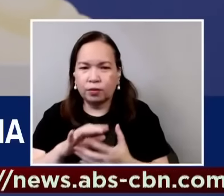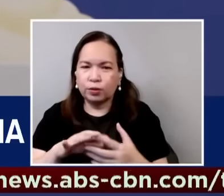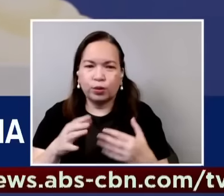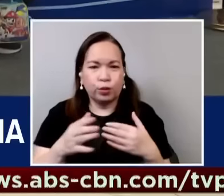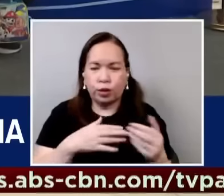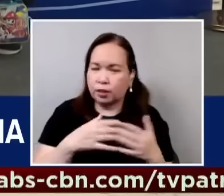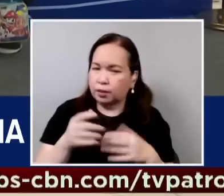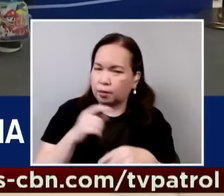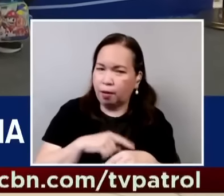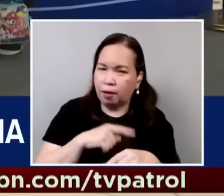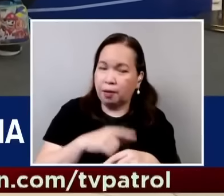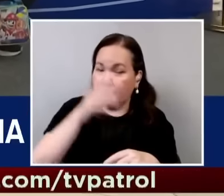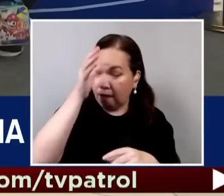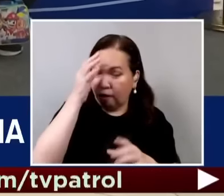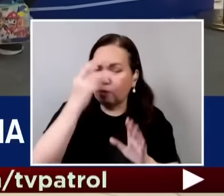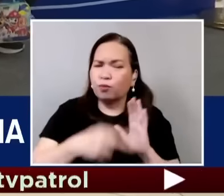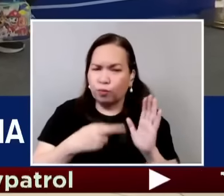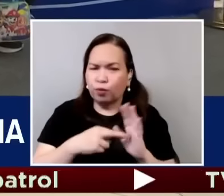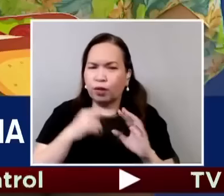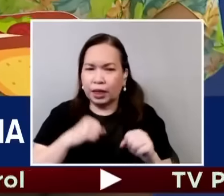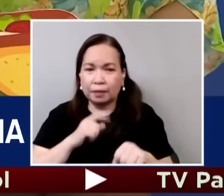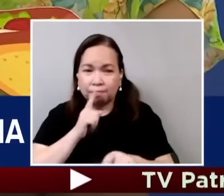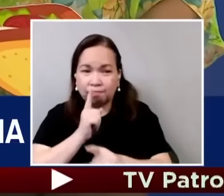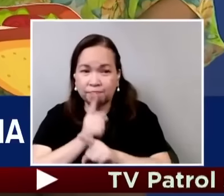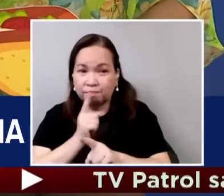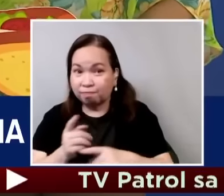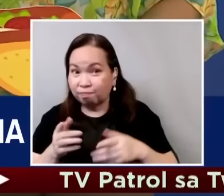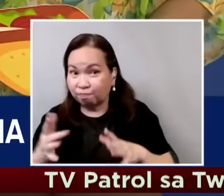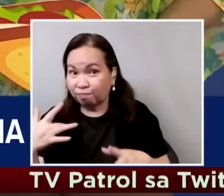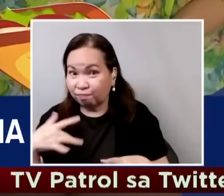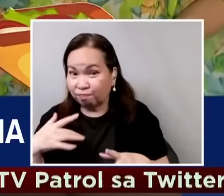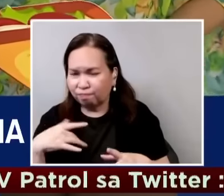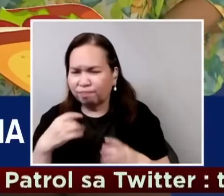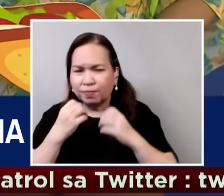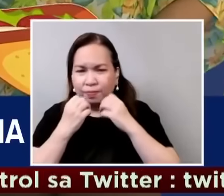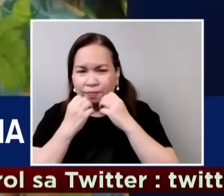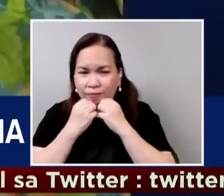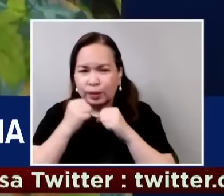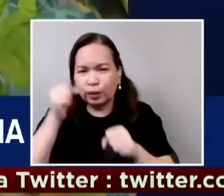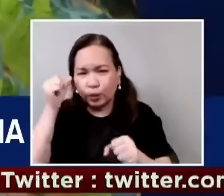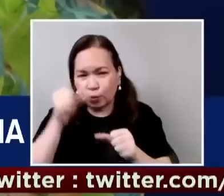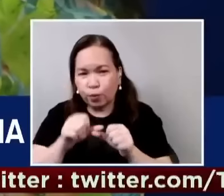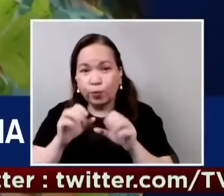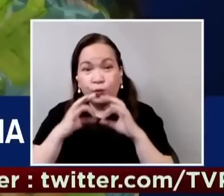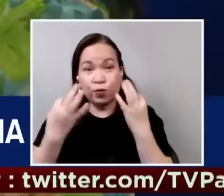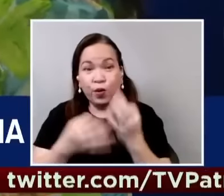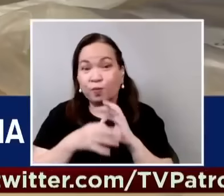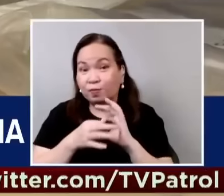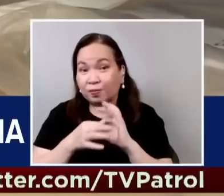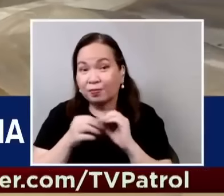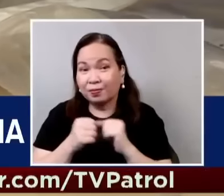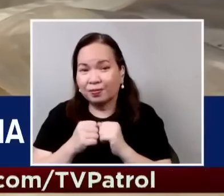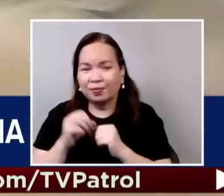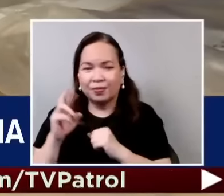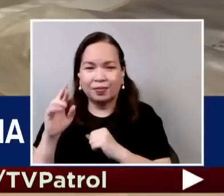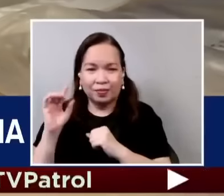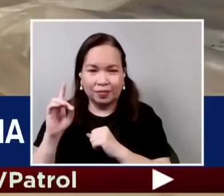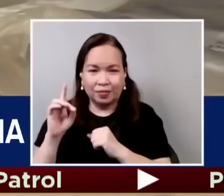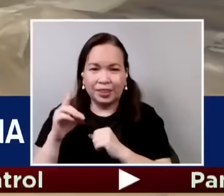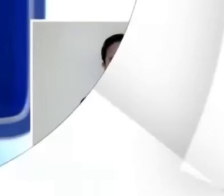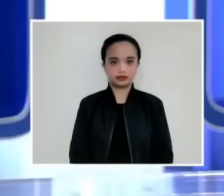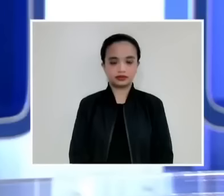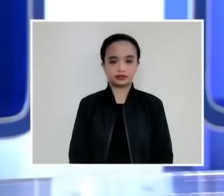mga tatay, sa tamang diskarte yak magiging sulit at memorable ang family bonding. Rod Macenas, ABS-CBN